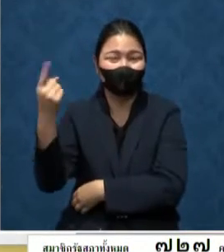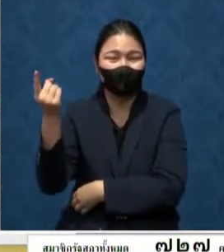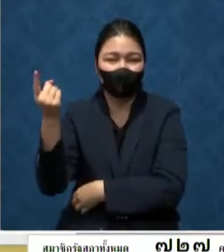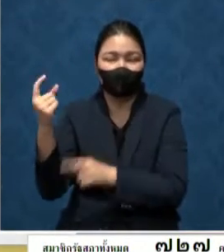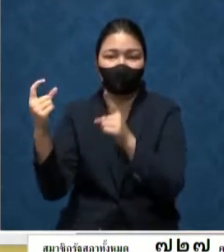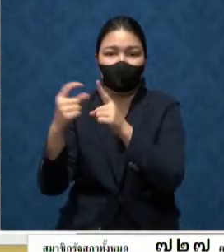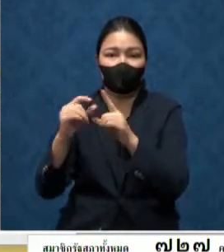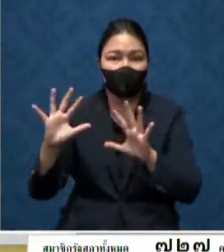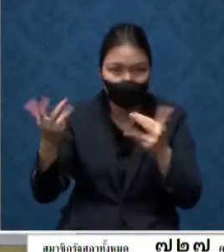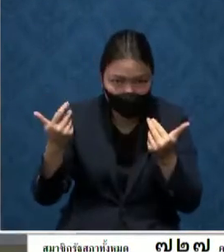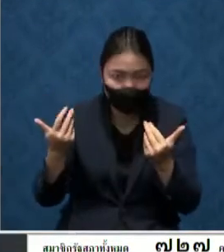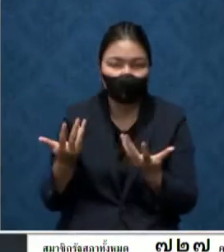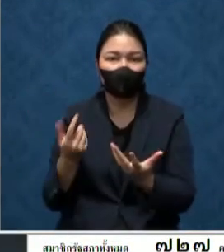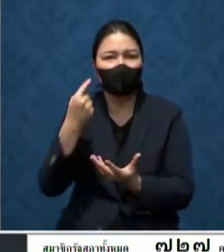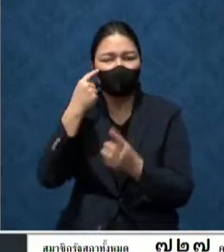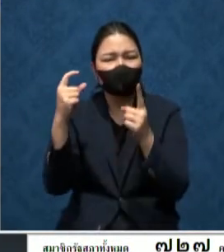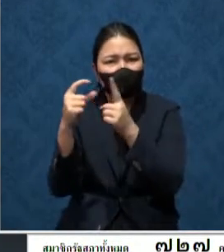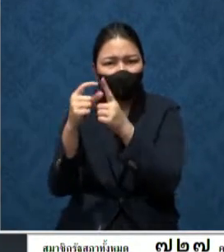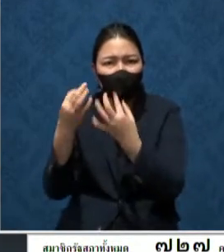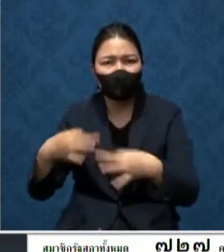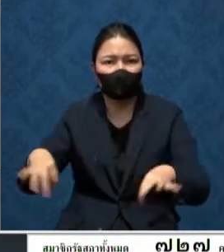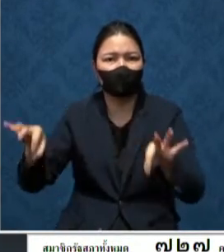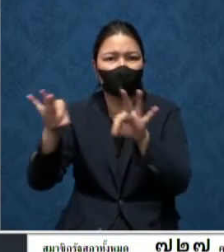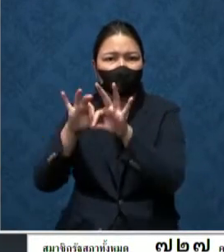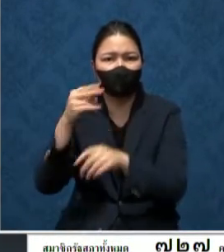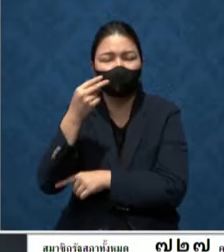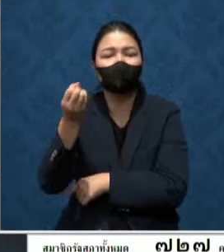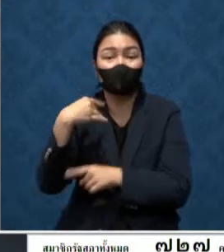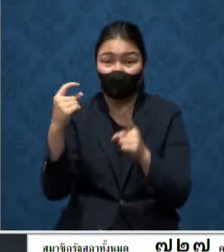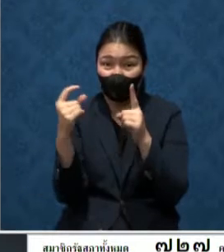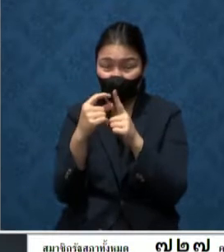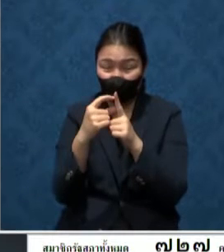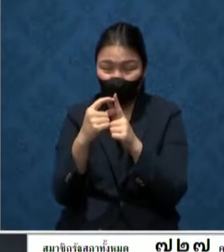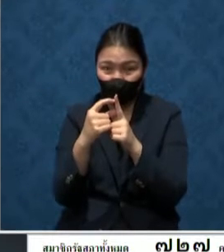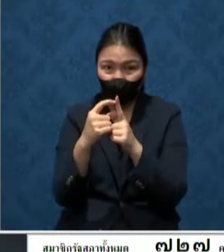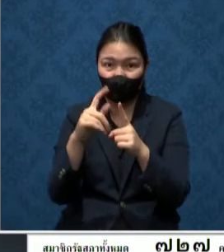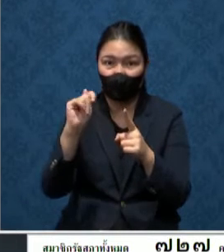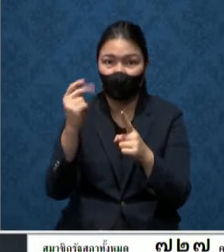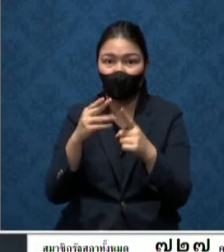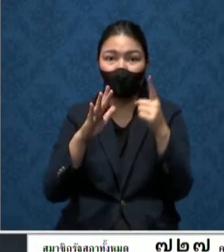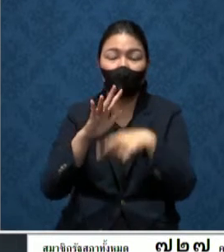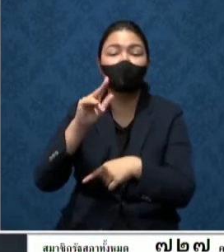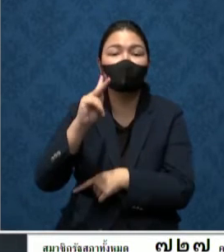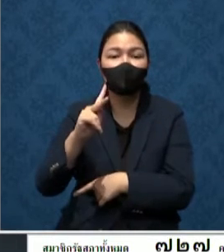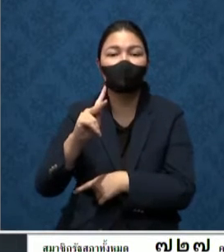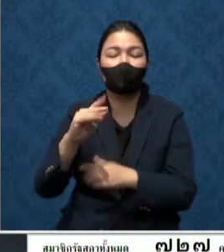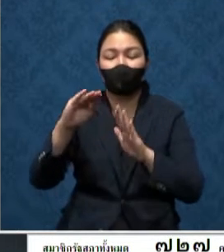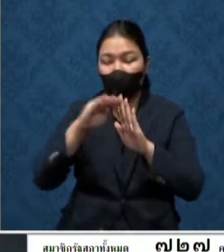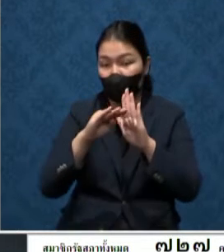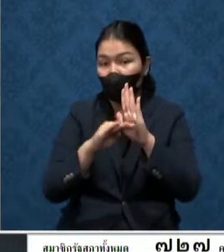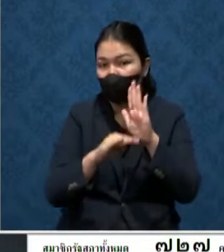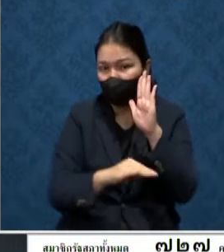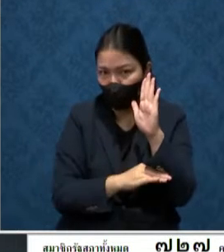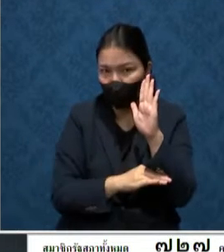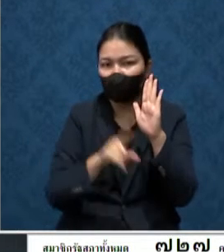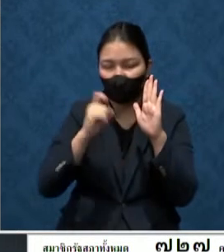ไปเป็นข้อความที่สำคัญคำว่าทุกขั้นตอนถ้าไม่ใส่คำนี้ไว้หน่วยงานในกระบวนการยุ